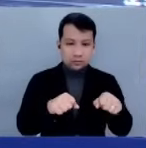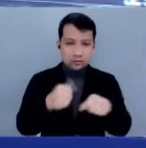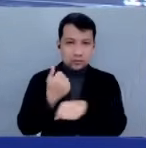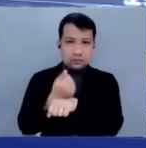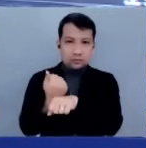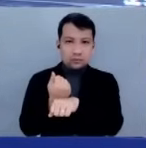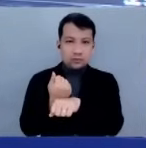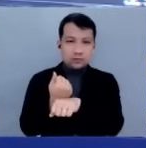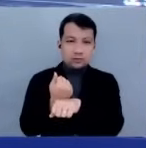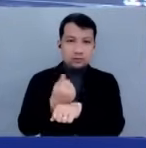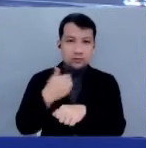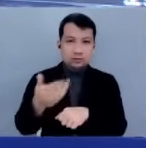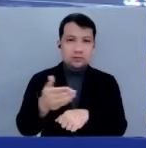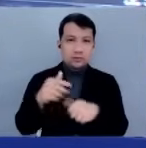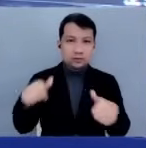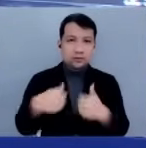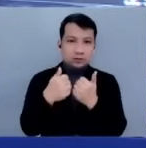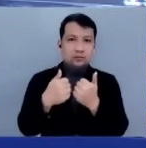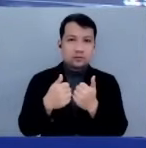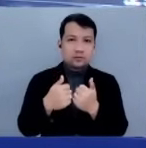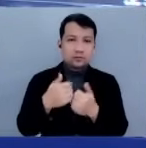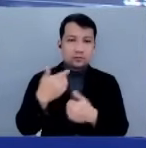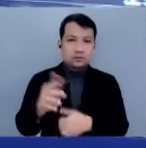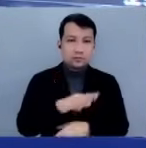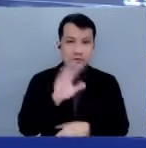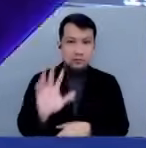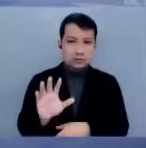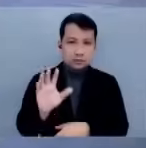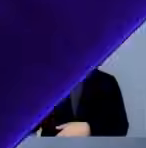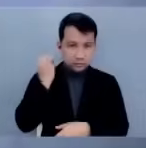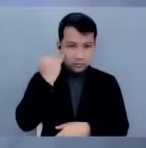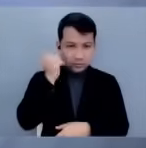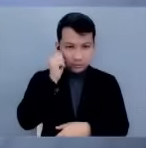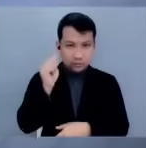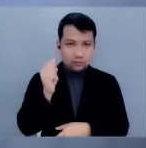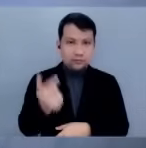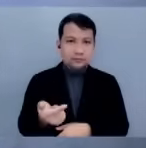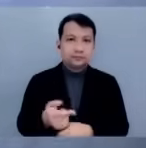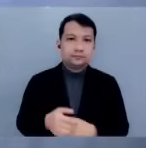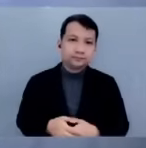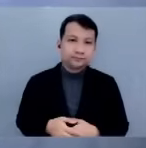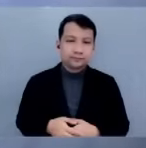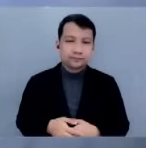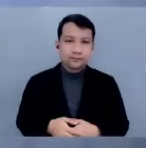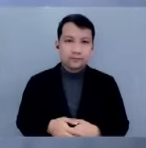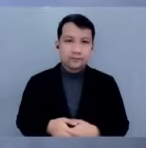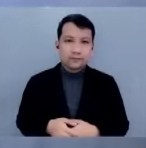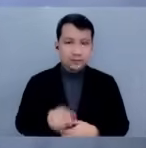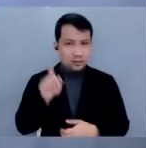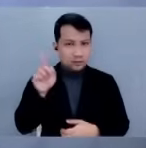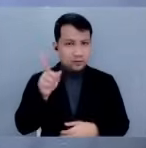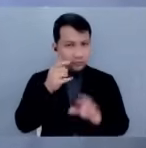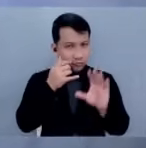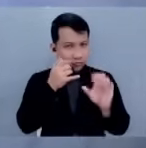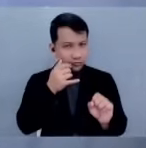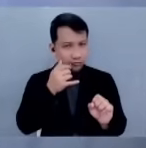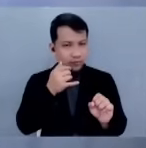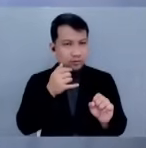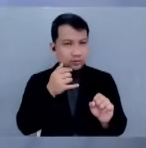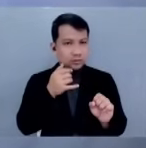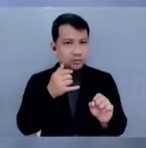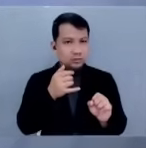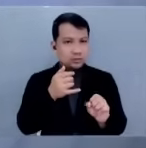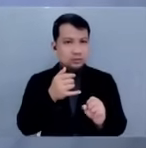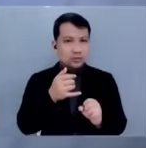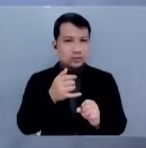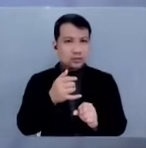ang iba pang disgrasya sa kalsada sa Frontline Report ni John Roa. Sa kuha ng CCTV na ito sa Kabangkalan City,